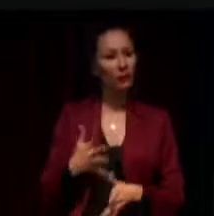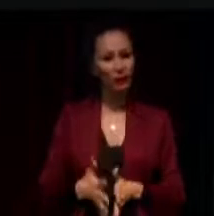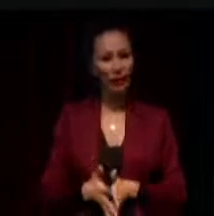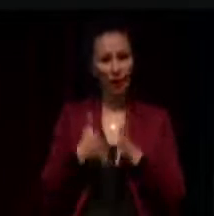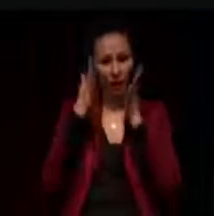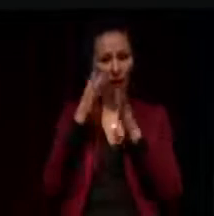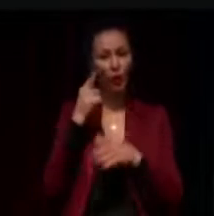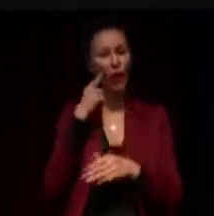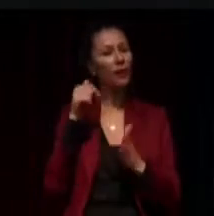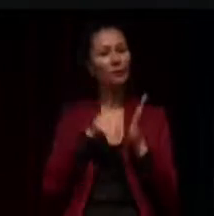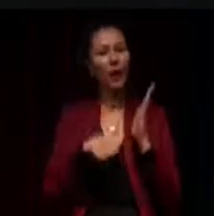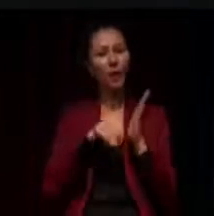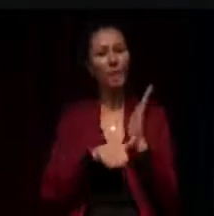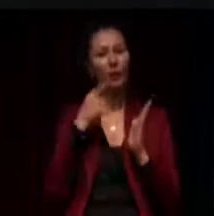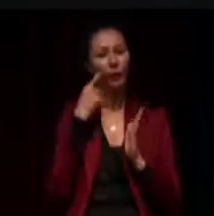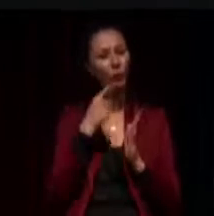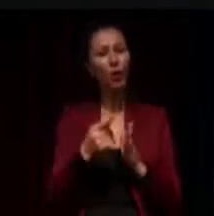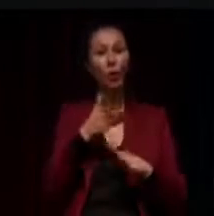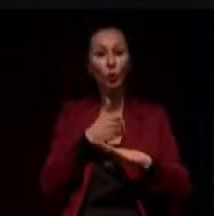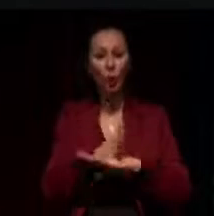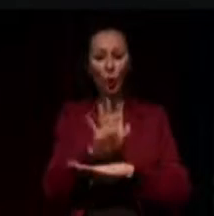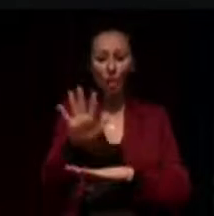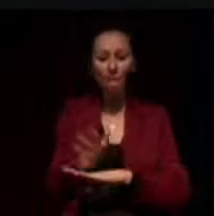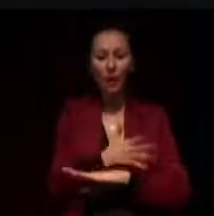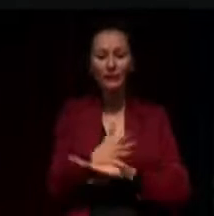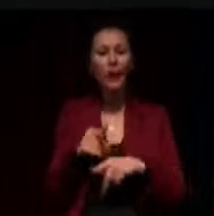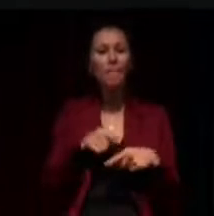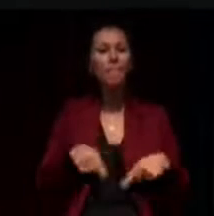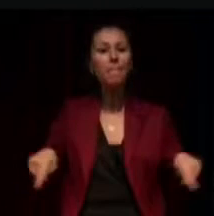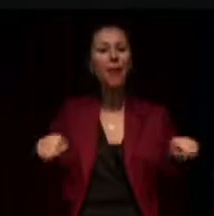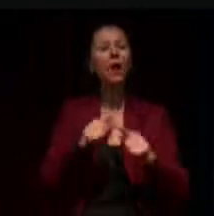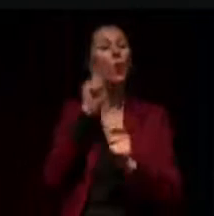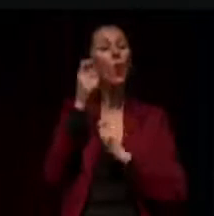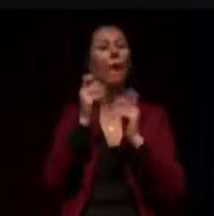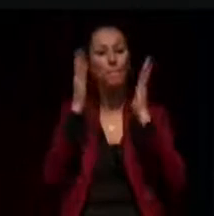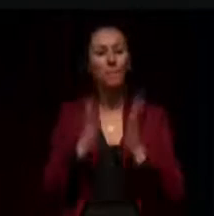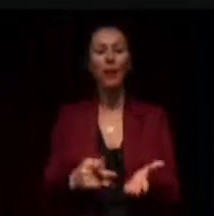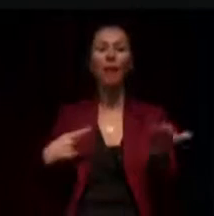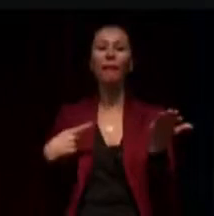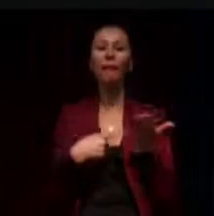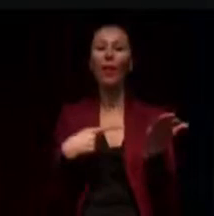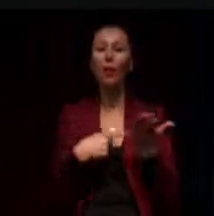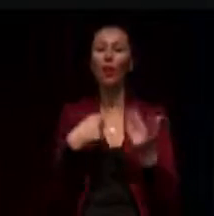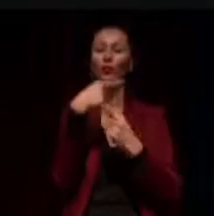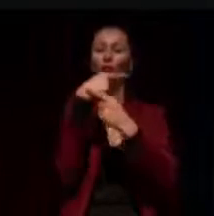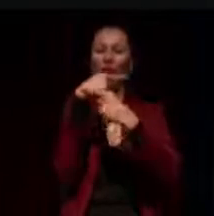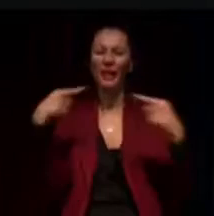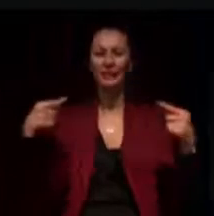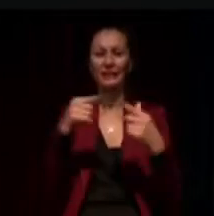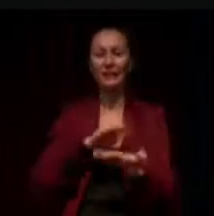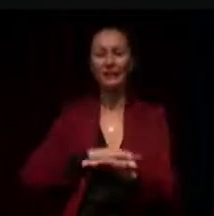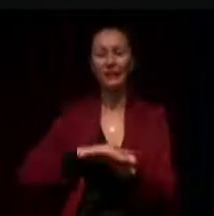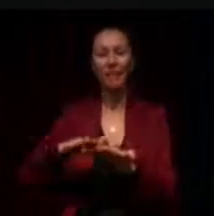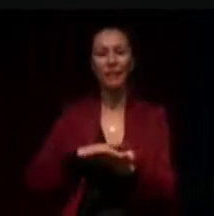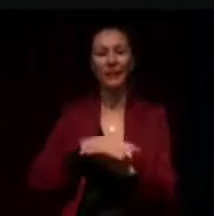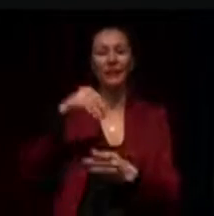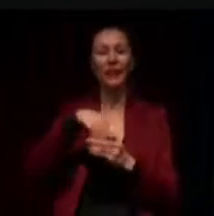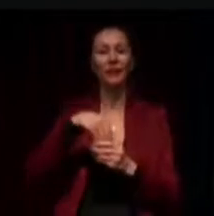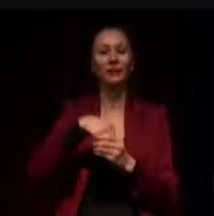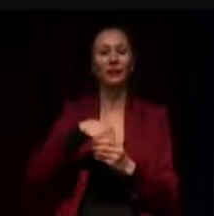Kendi yapıldığı zamana göre doğru malzeme kullanılmış olsa bile teknoloji eksik, zemin etütü